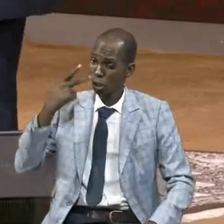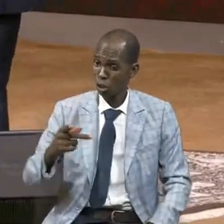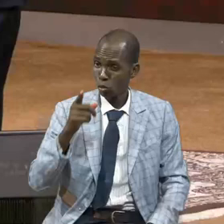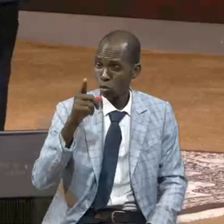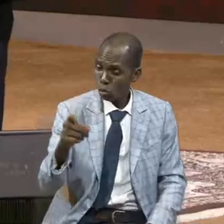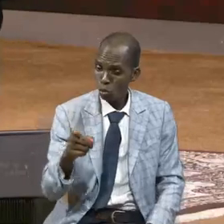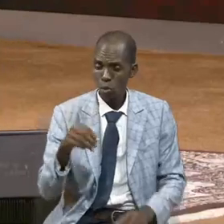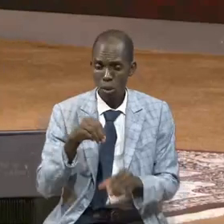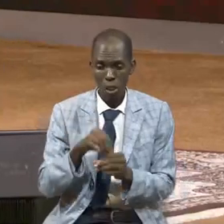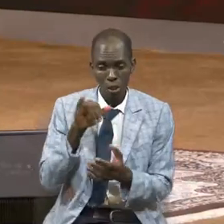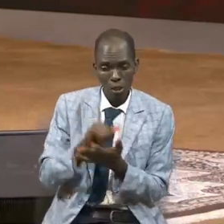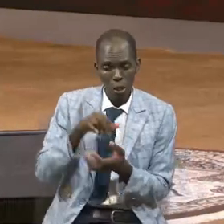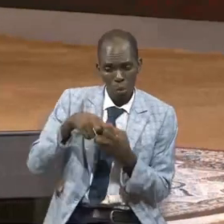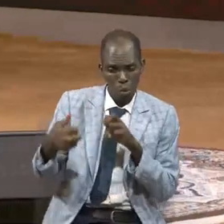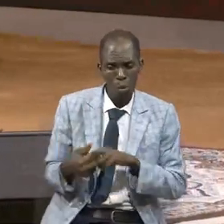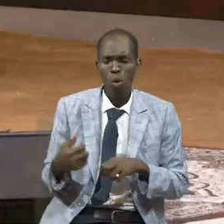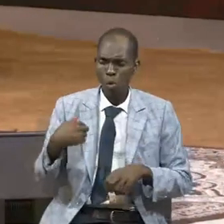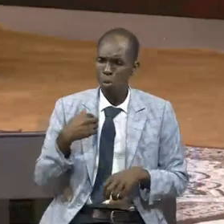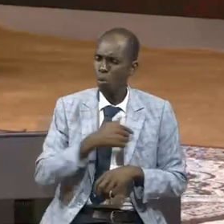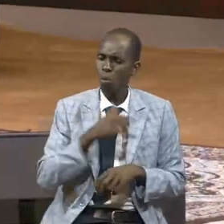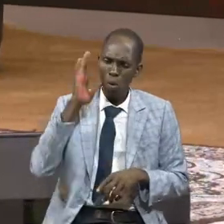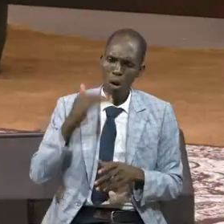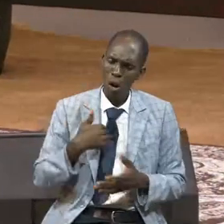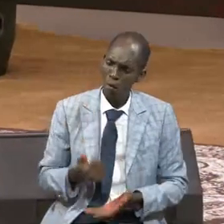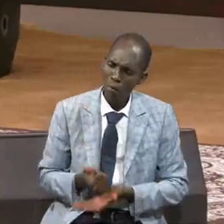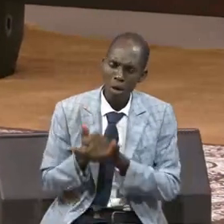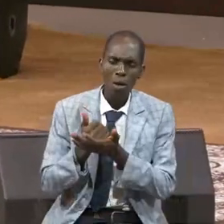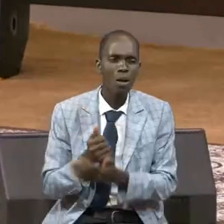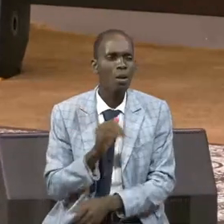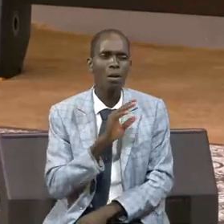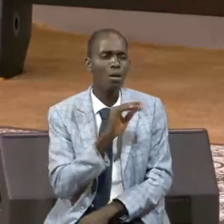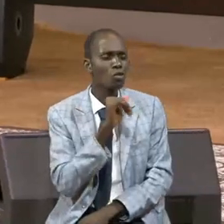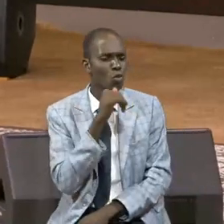condition, oh, nous t'assisterions. Mais parce que vous